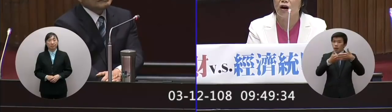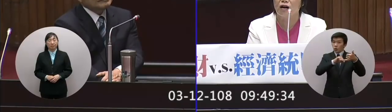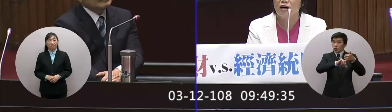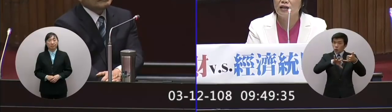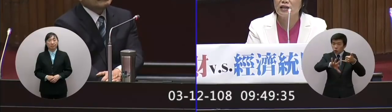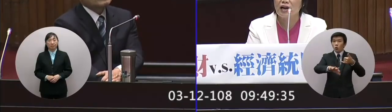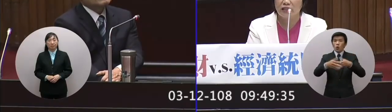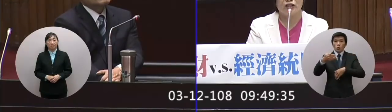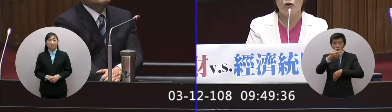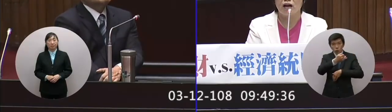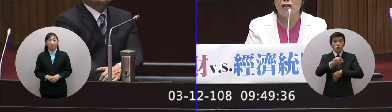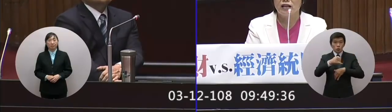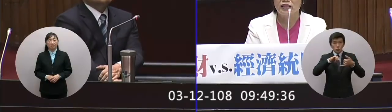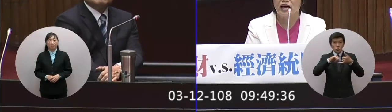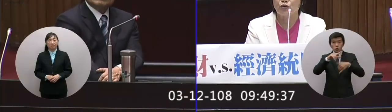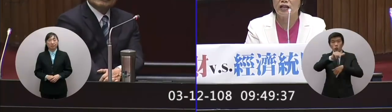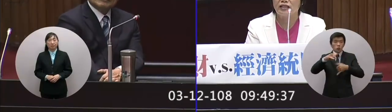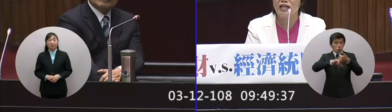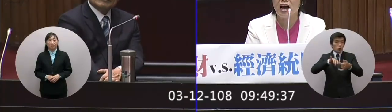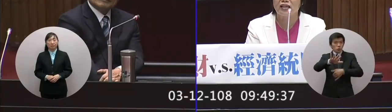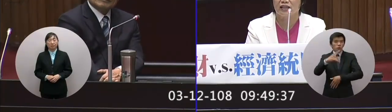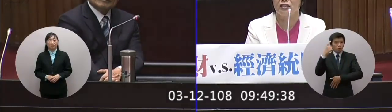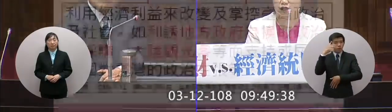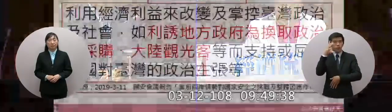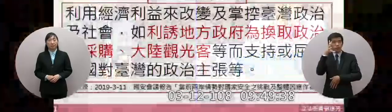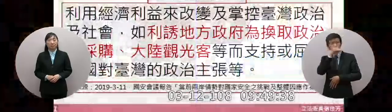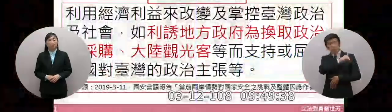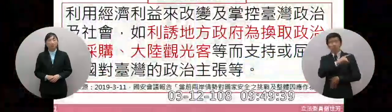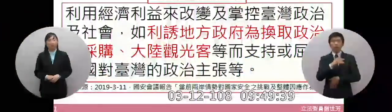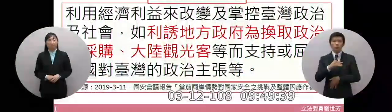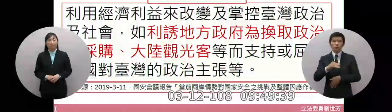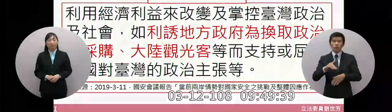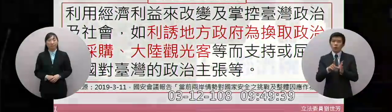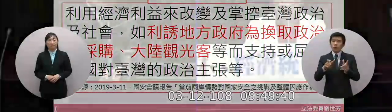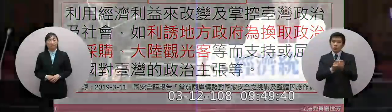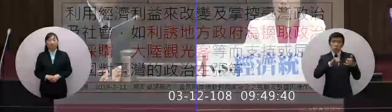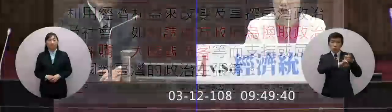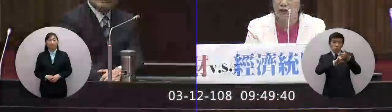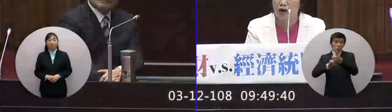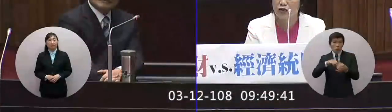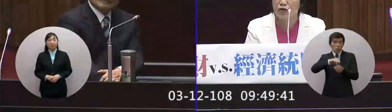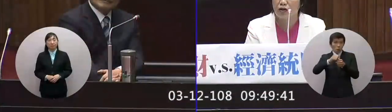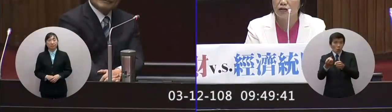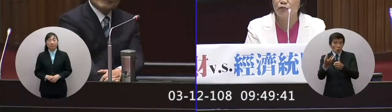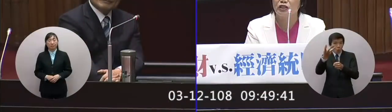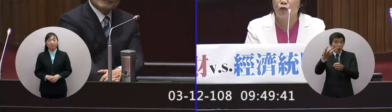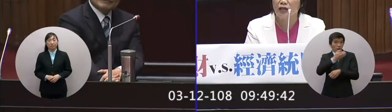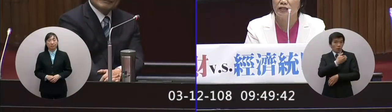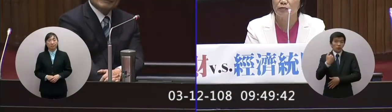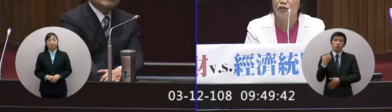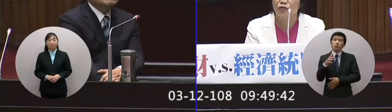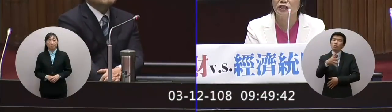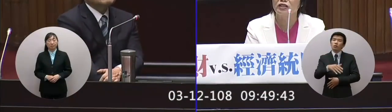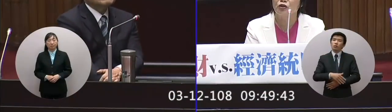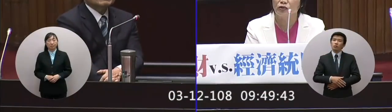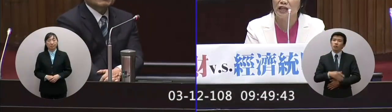品都有哈。那很奇怪，这订单奈这么紧就摕到哈。所以让人家直接怀疑说，不禁怀